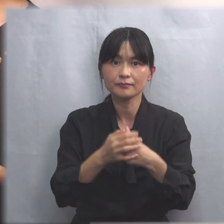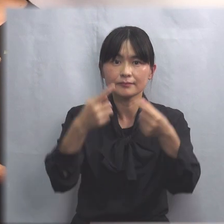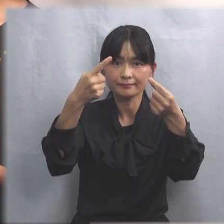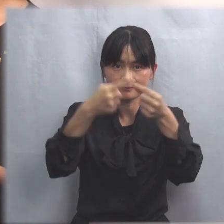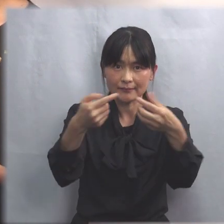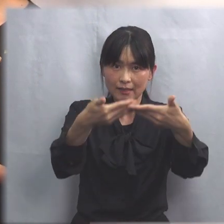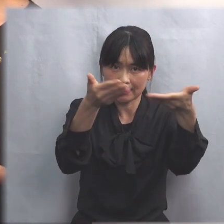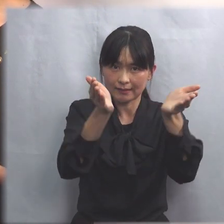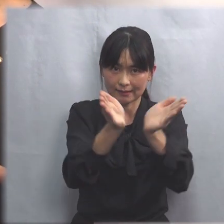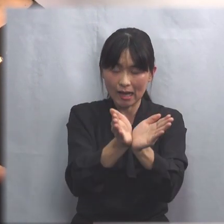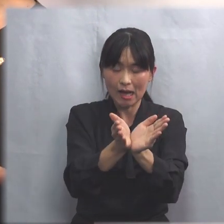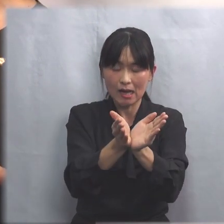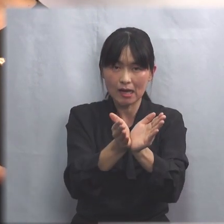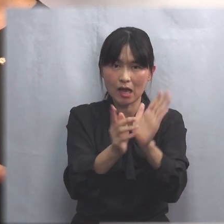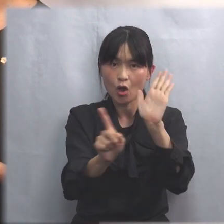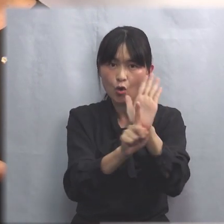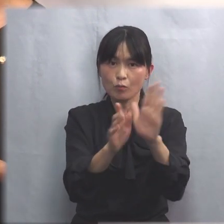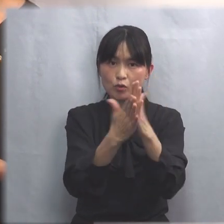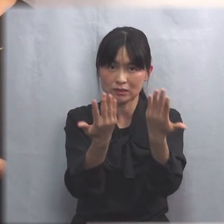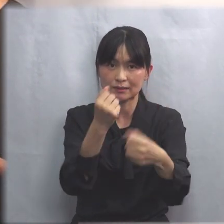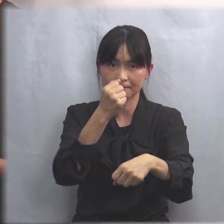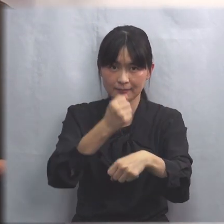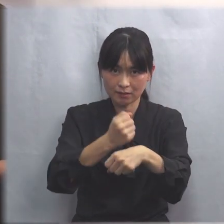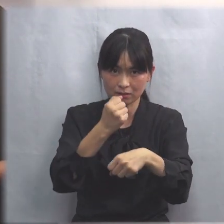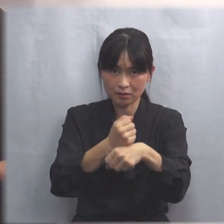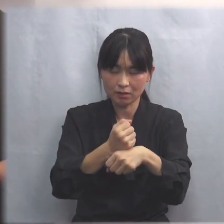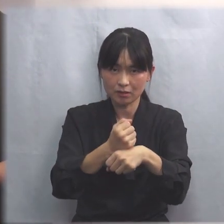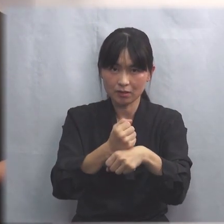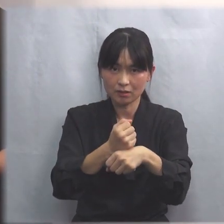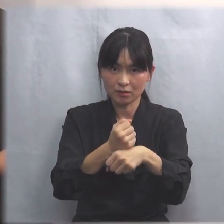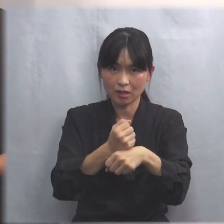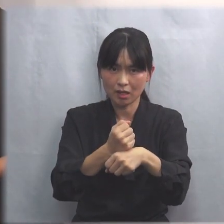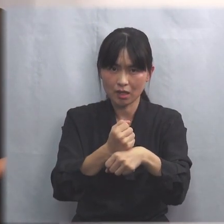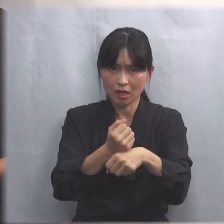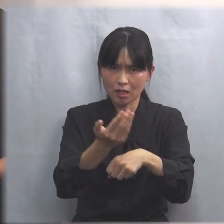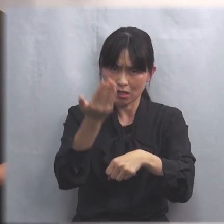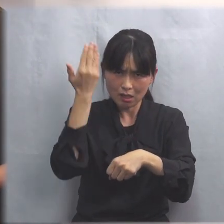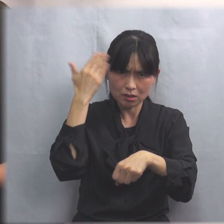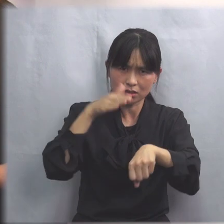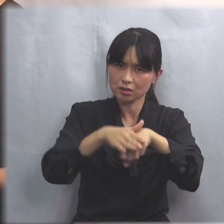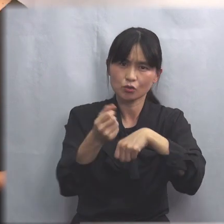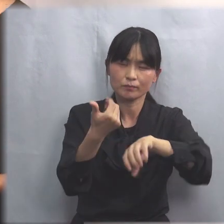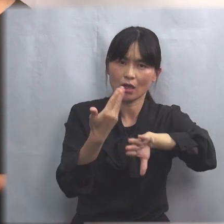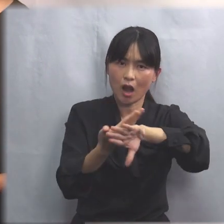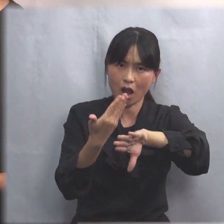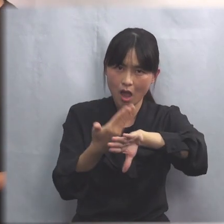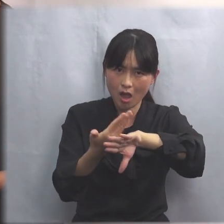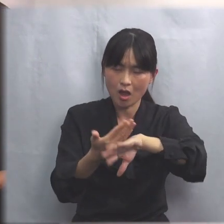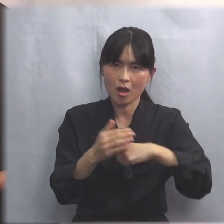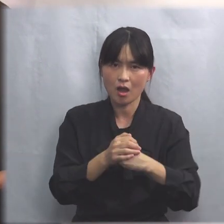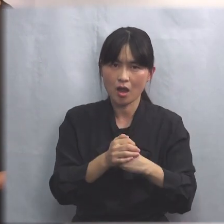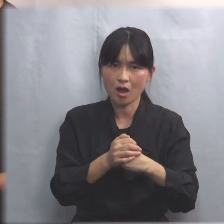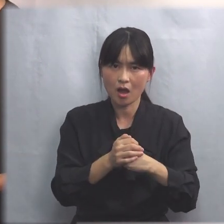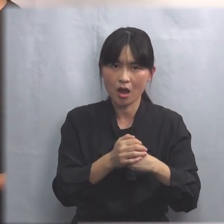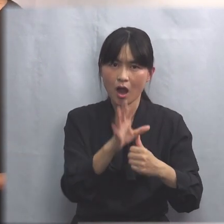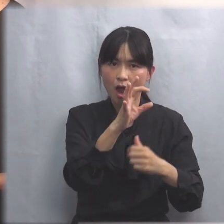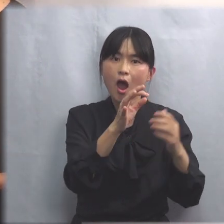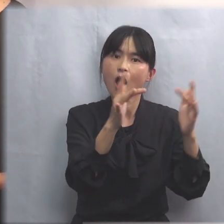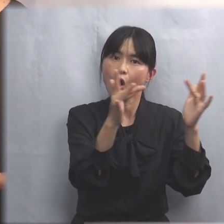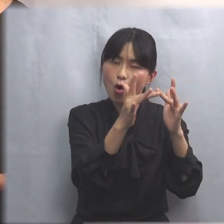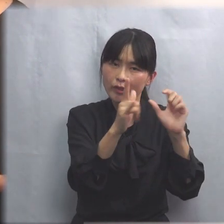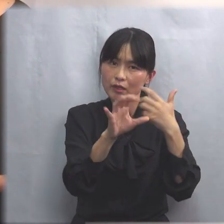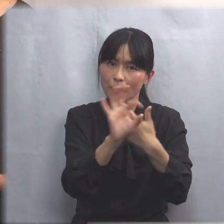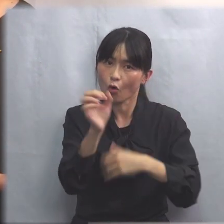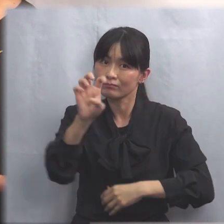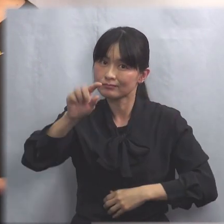당 기관지를 신설하자는 것입니다. 그런데 지금까지의 그런 기관지를 생각하시면 안 됩니다. 그보다는 온 오프라인의 웹